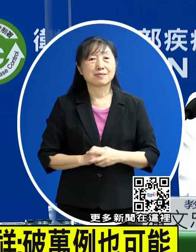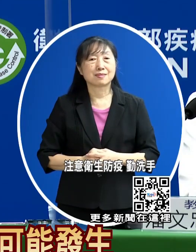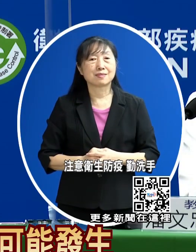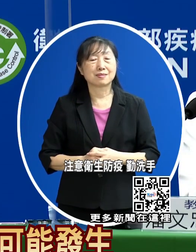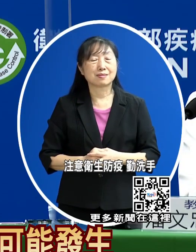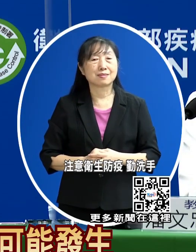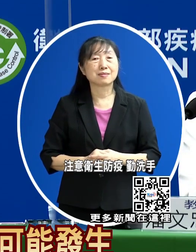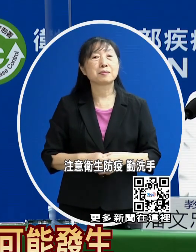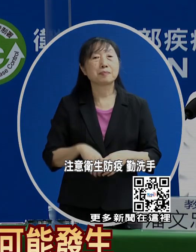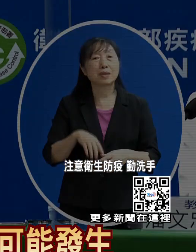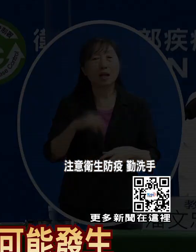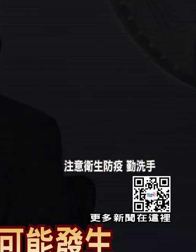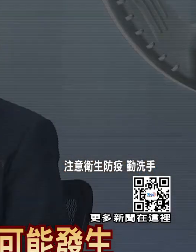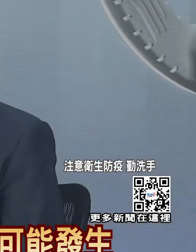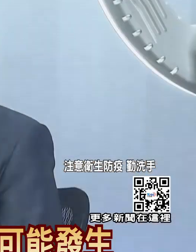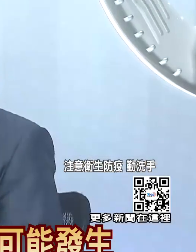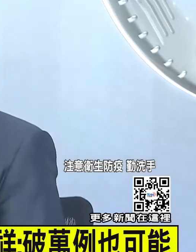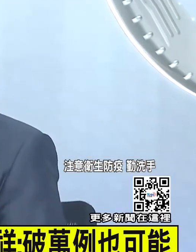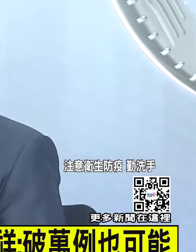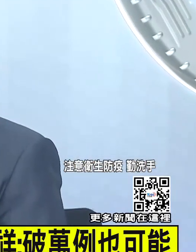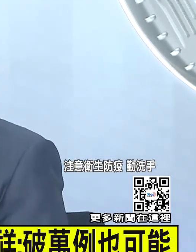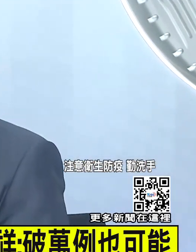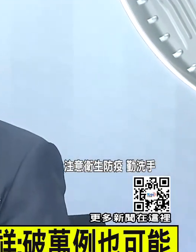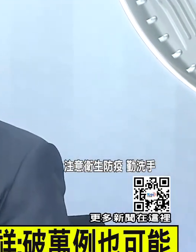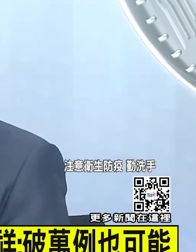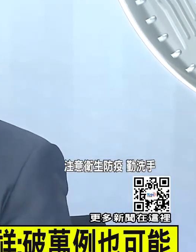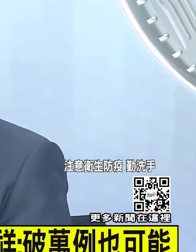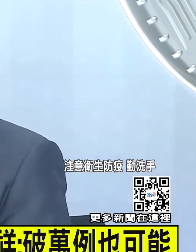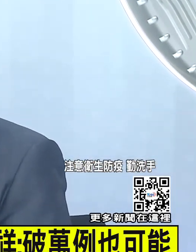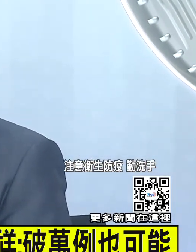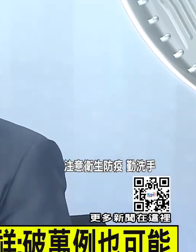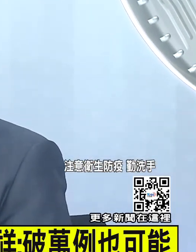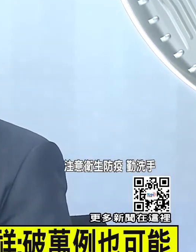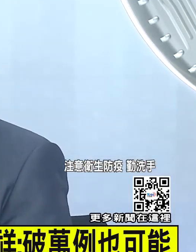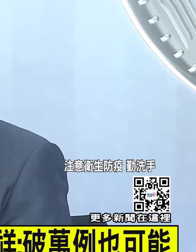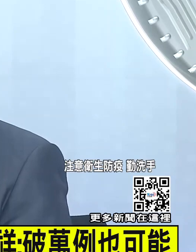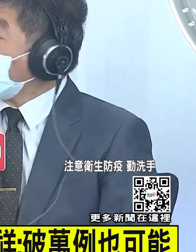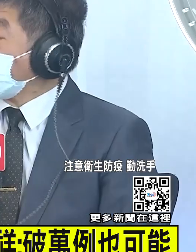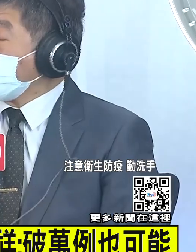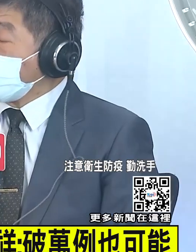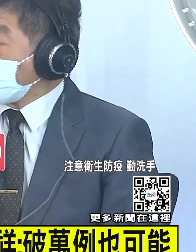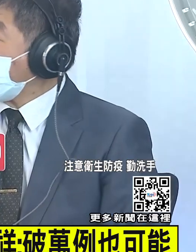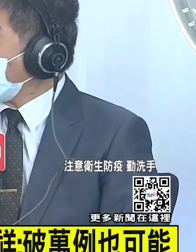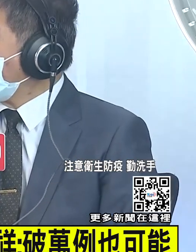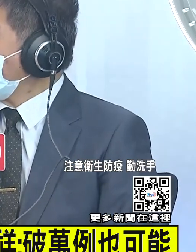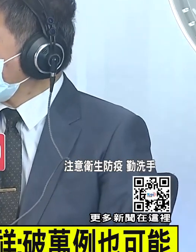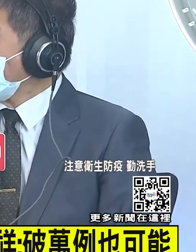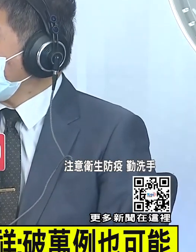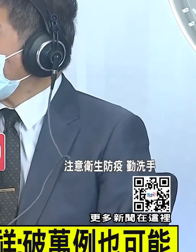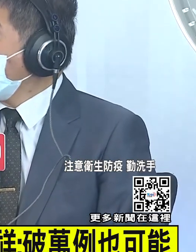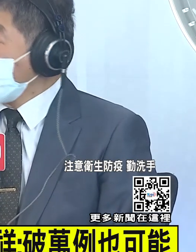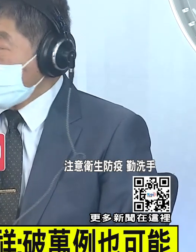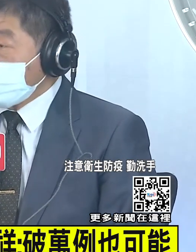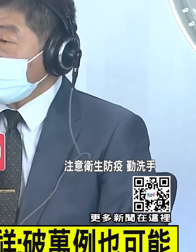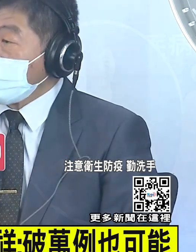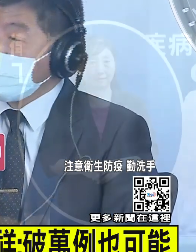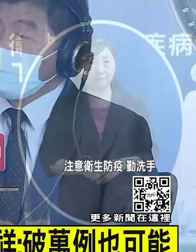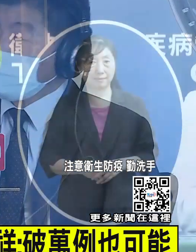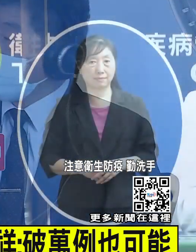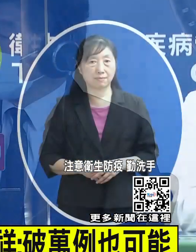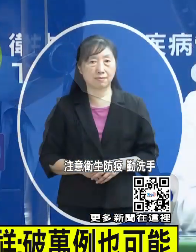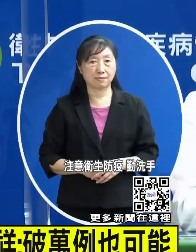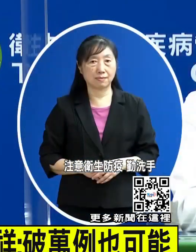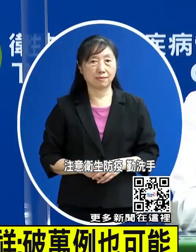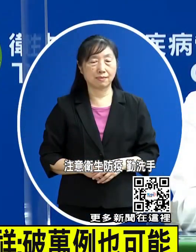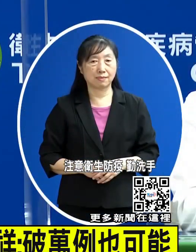千例或万例，当然是有可能发生。 指挥官陈时中才预估四月底单日破千，大家竞争斗数。庄仁祥更坦言，破万例也有